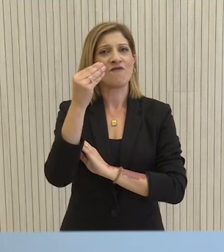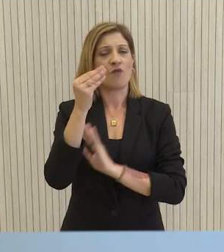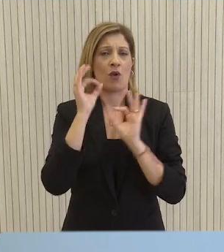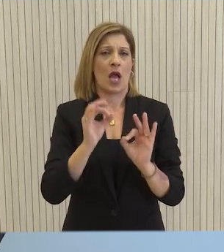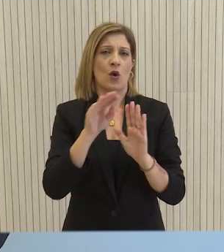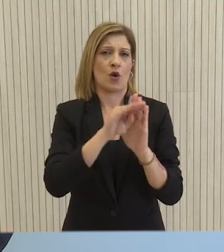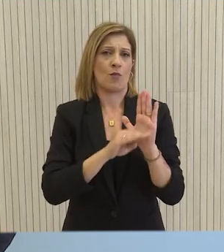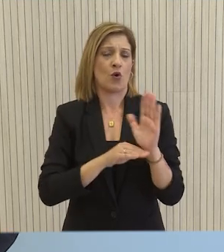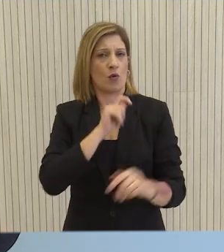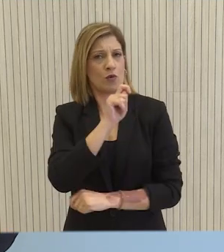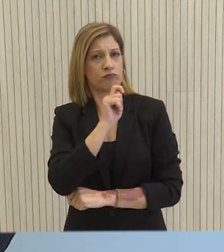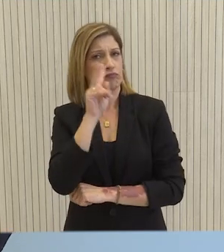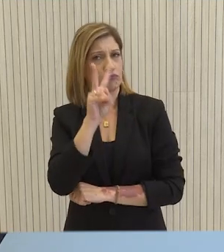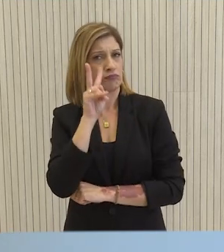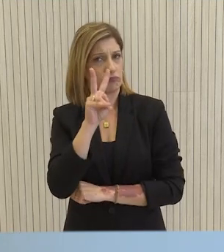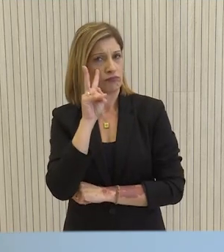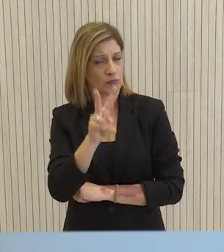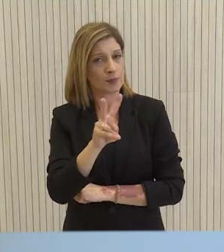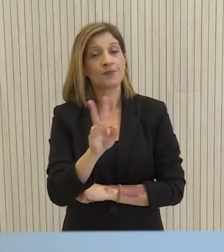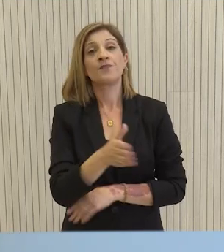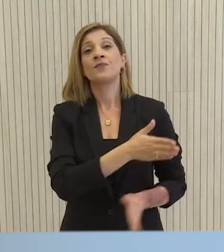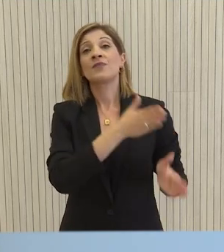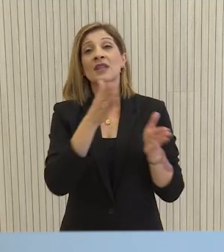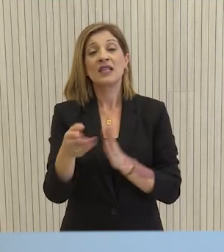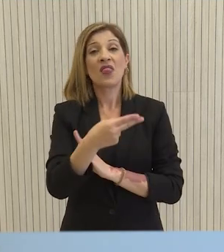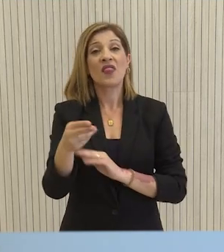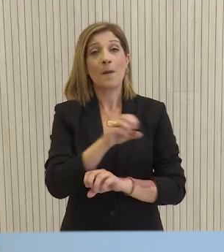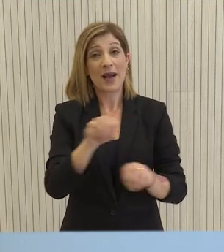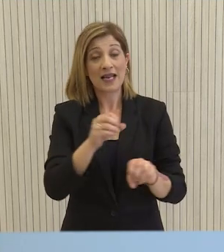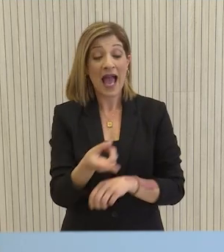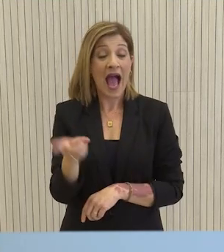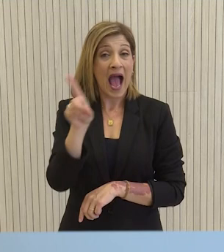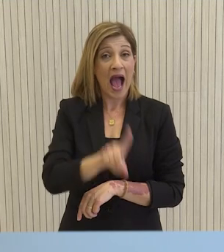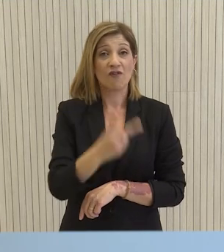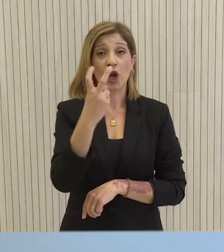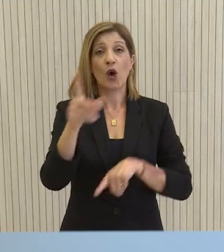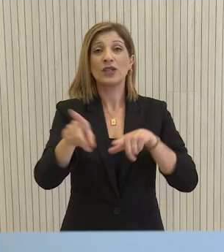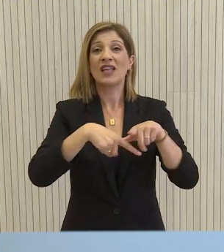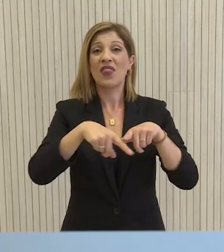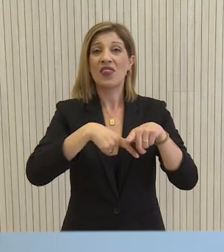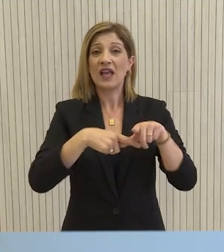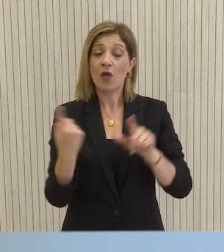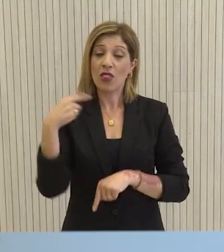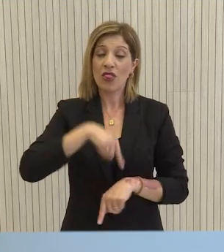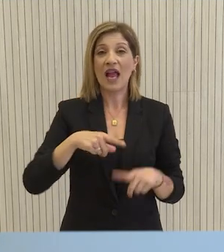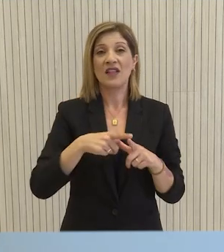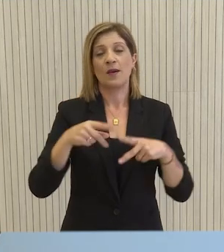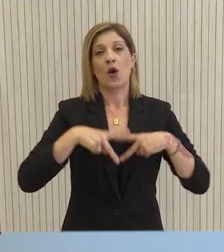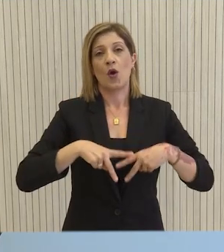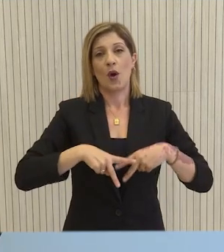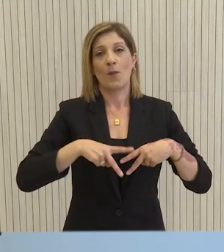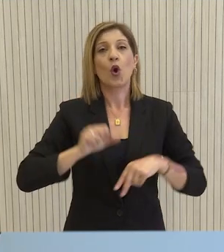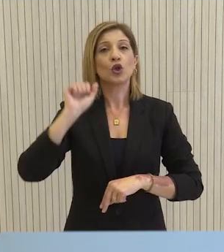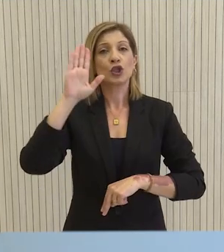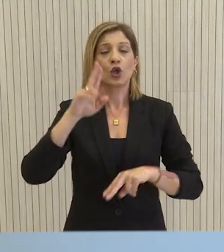προγραμματισμό. Όσον αφορά την ενημέρωση, αύριο 20 Δεκεμβρίου θα επισκεφτεί την Κύπρο ο Υπουργός Εξωτερικών